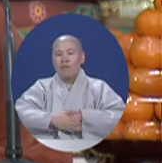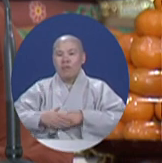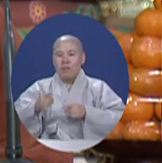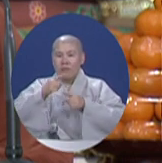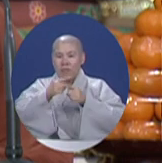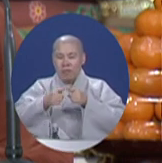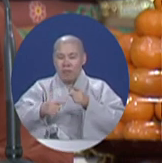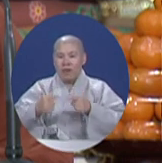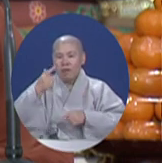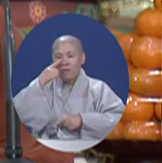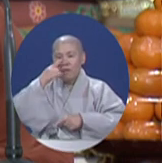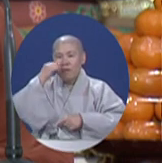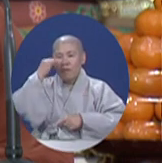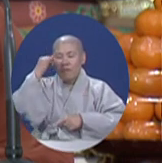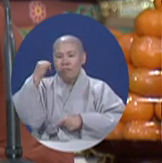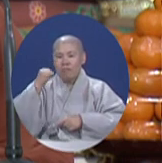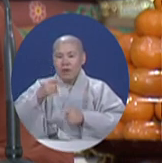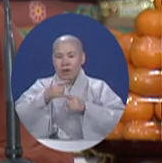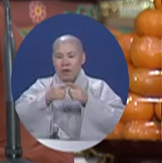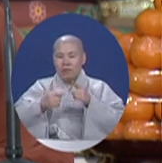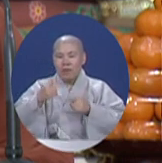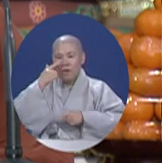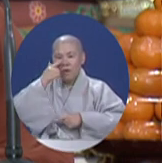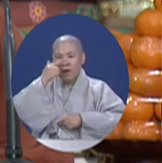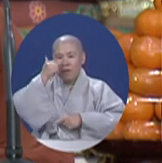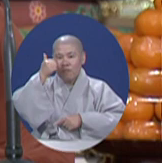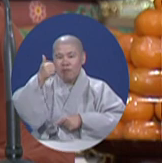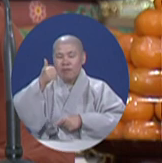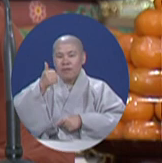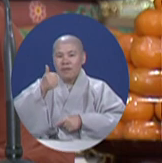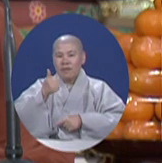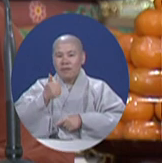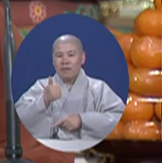반은 어머니 것이고 반은 아버지 것이다.